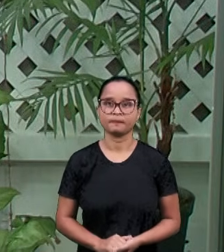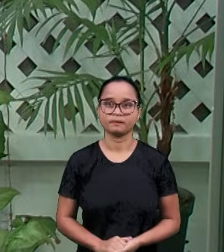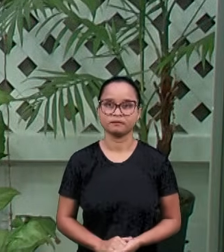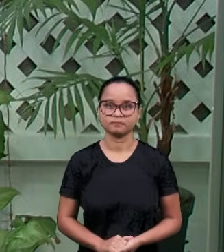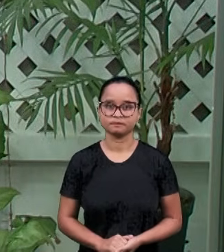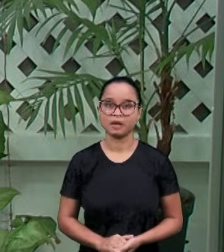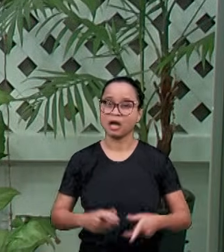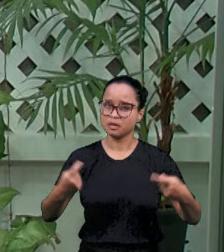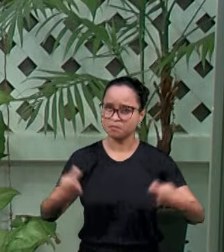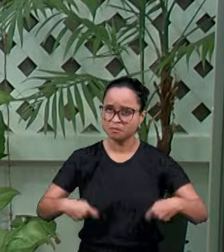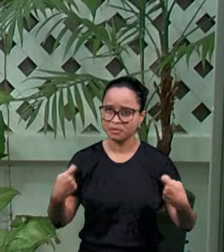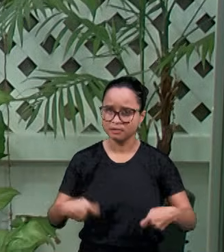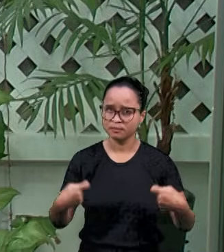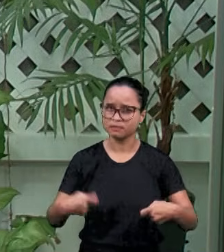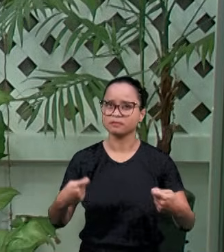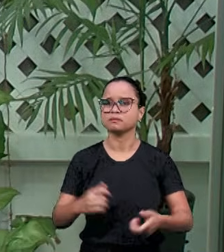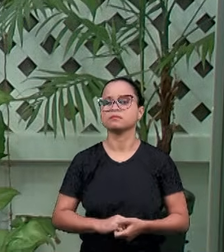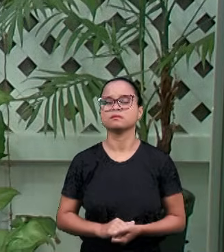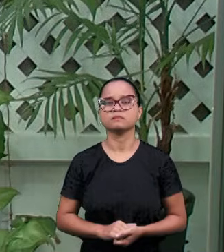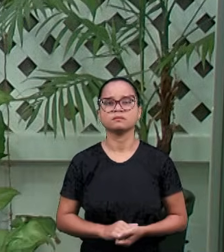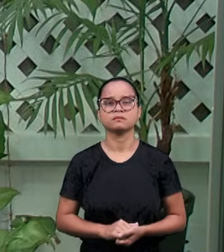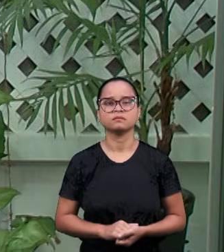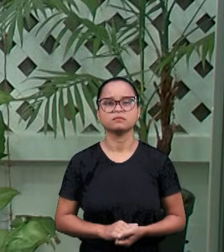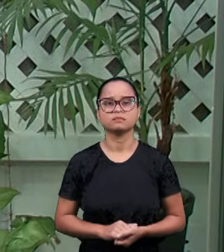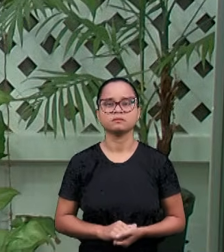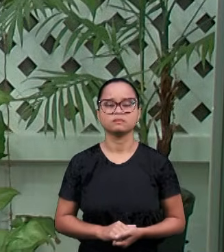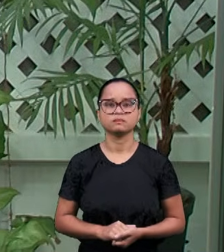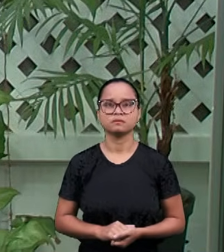qu'il est nécessaire une aide